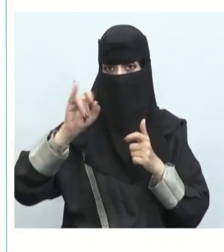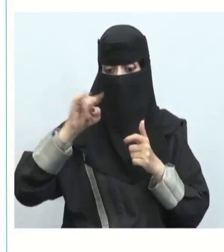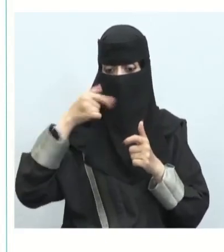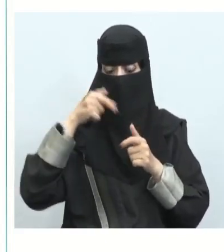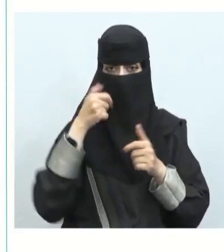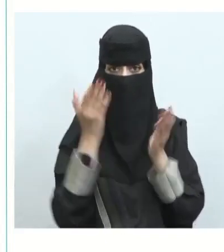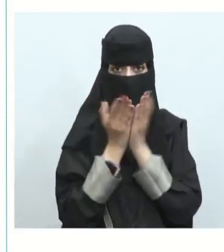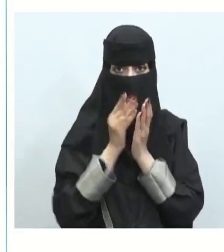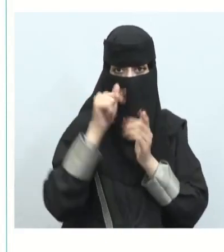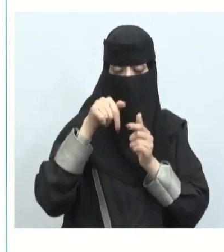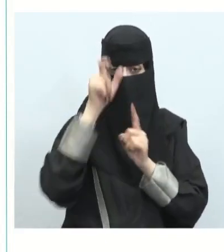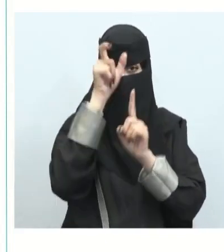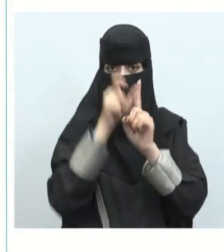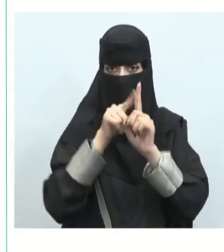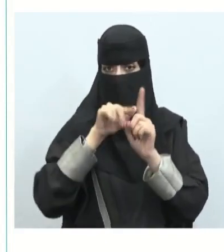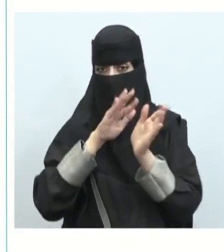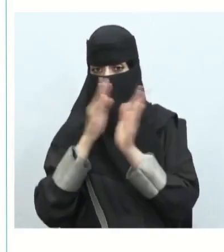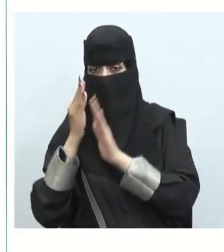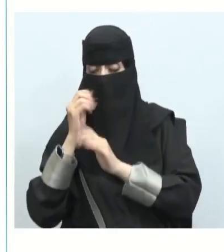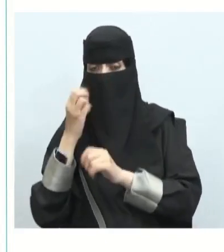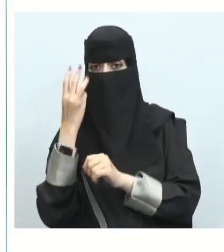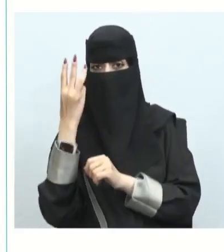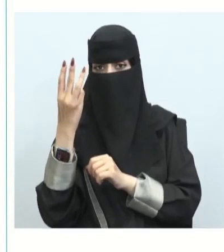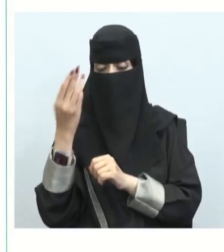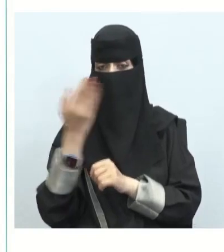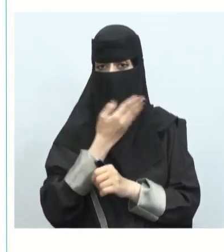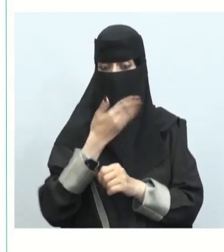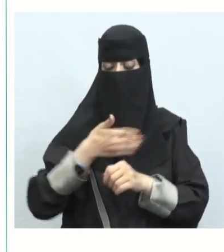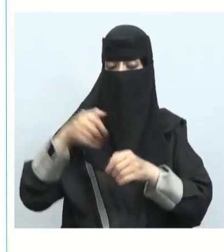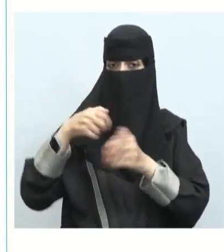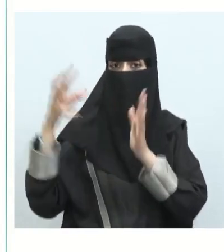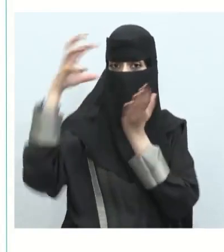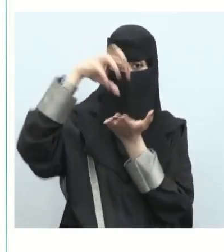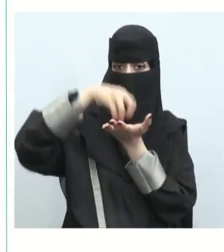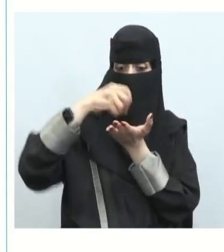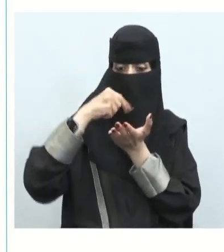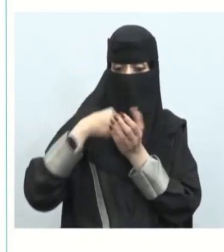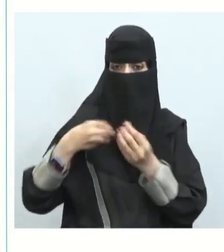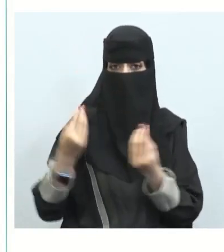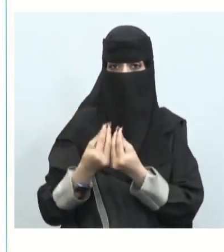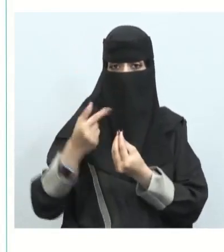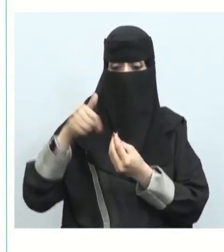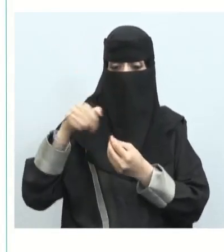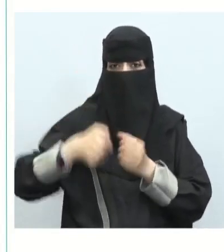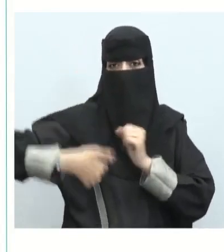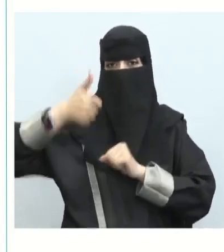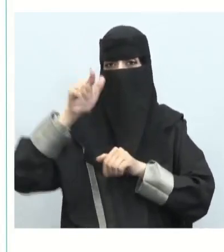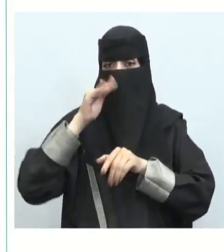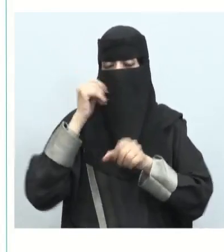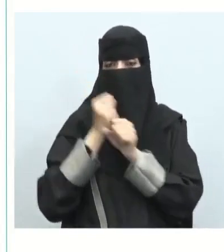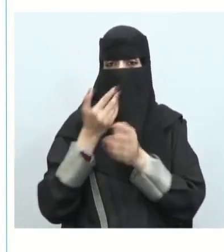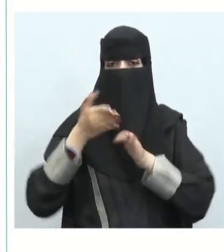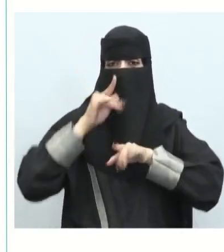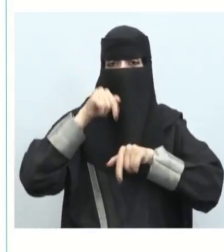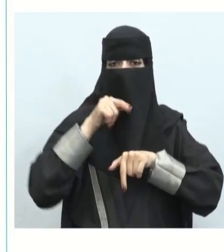الاشخاص من حيث انه ما المؤثر فيه هل هي السلطه الانتماء الانجاز بشكل اكبر ام السلطه ام الانتماء اذا